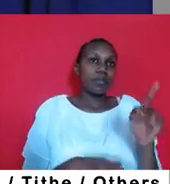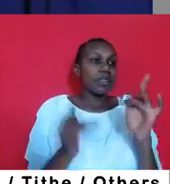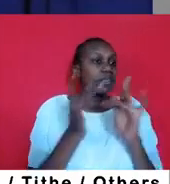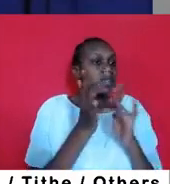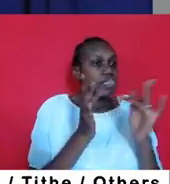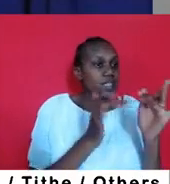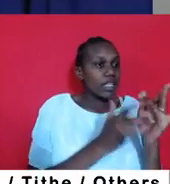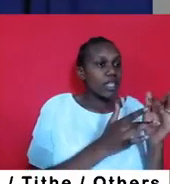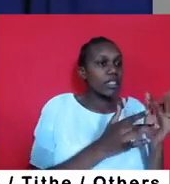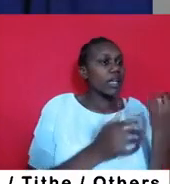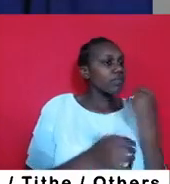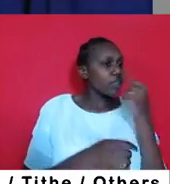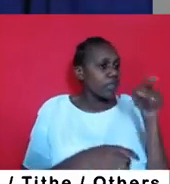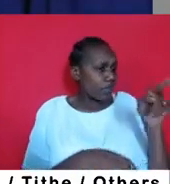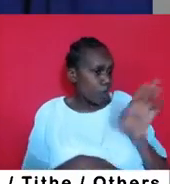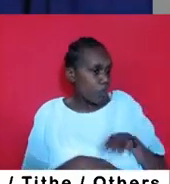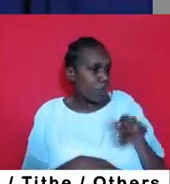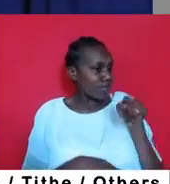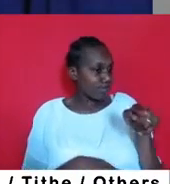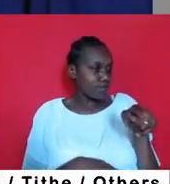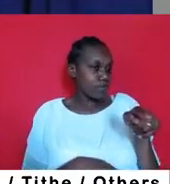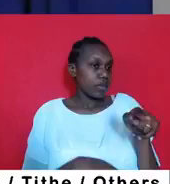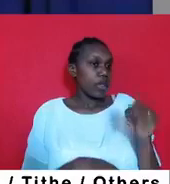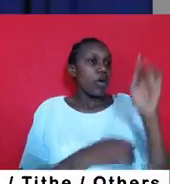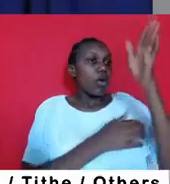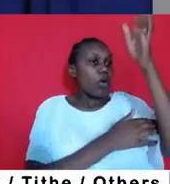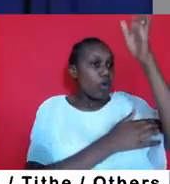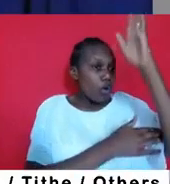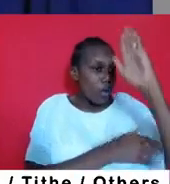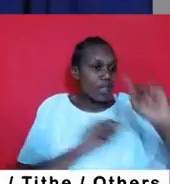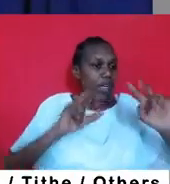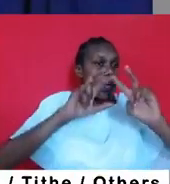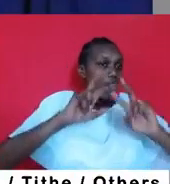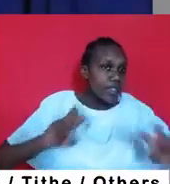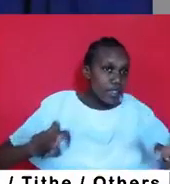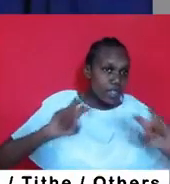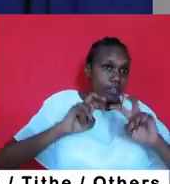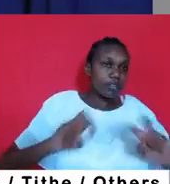Yesu akamwambia, Mungu anatafuta